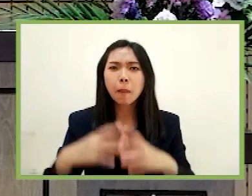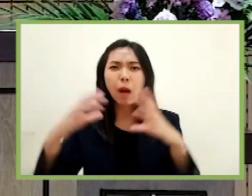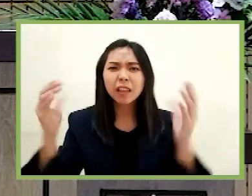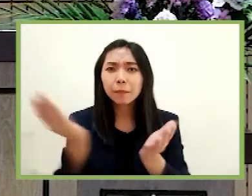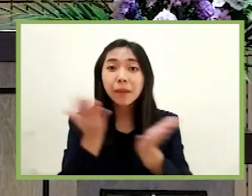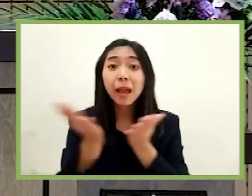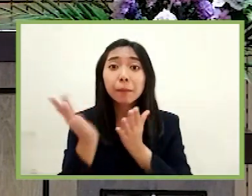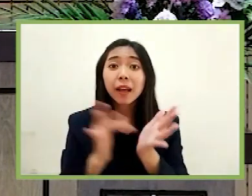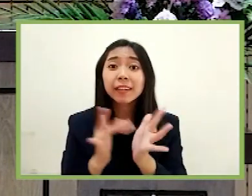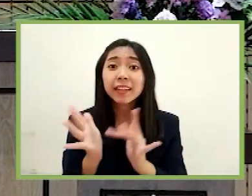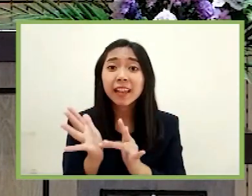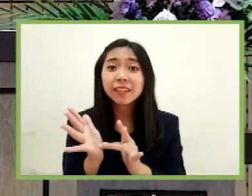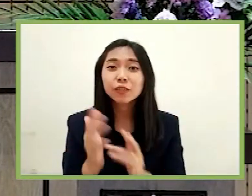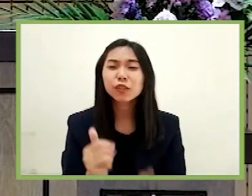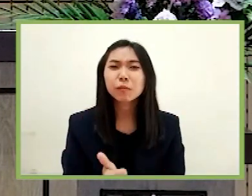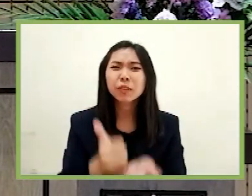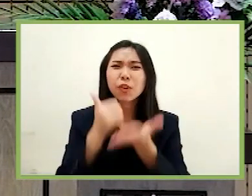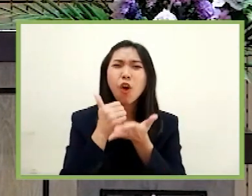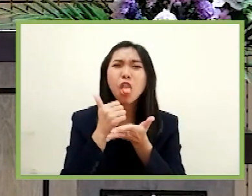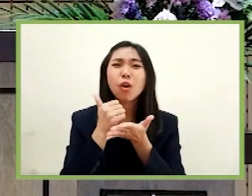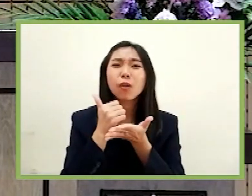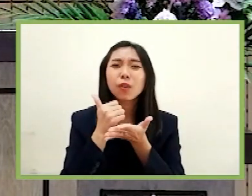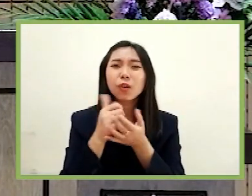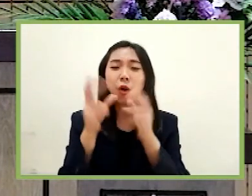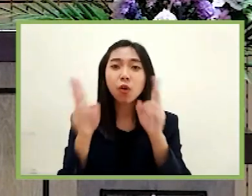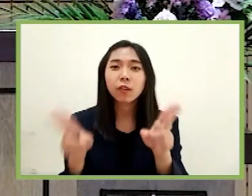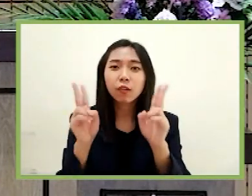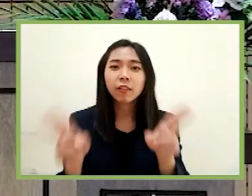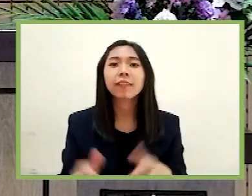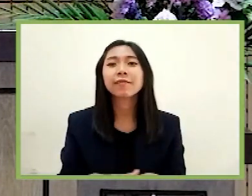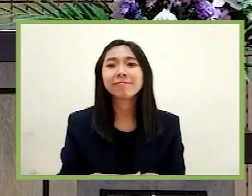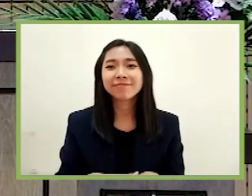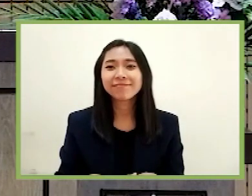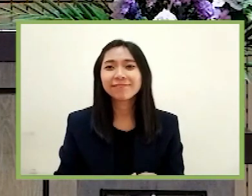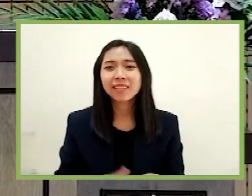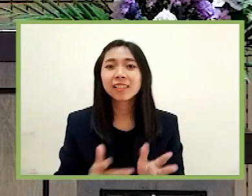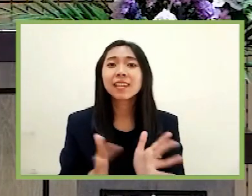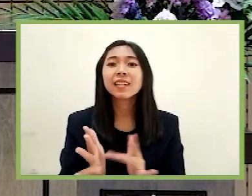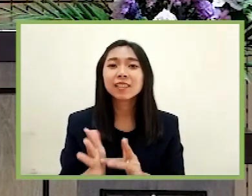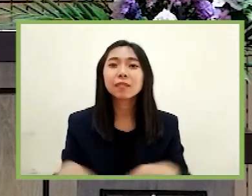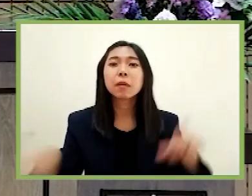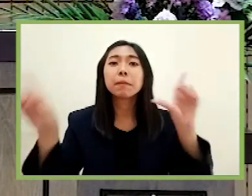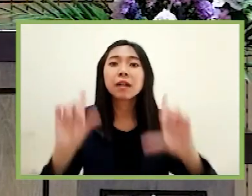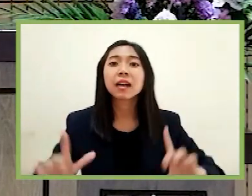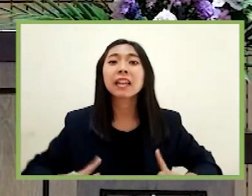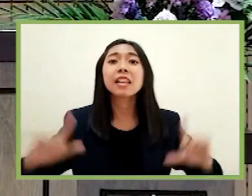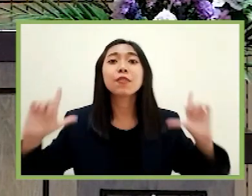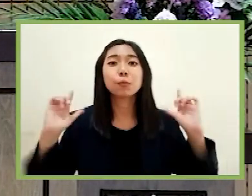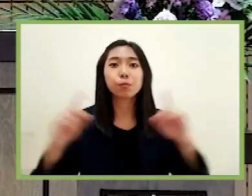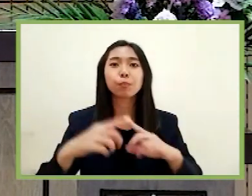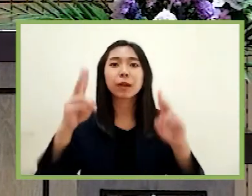membebaskan yang menolong yang mengangkat derajat orang yang memberi kehidupan kepada